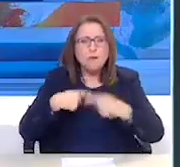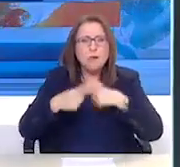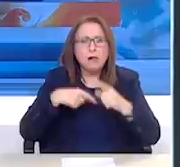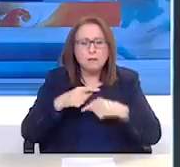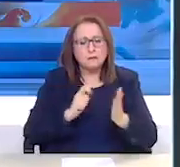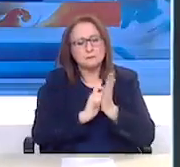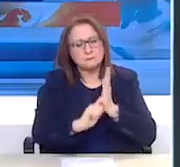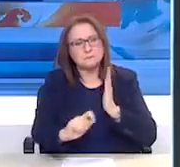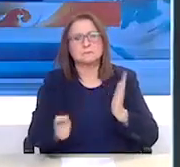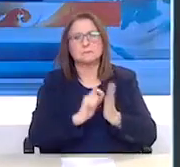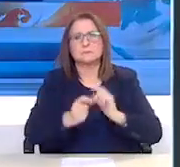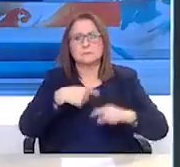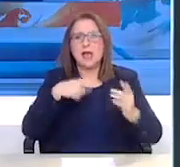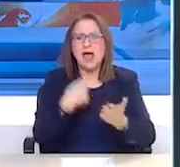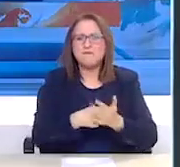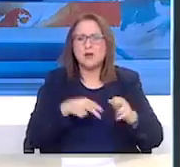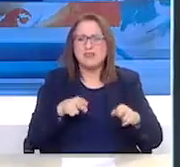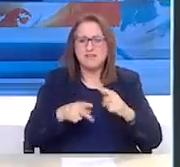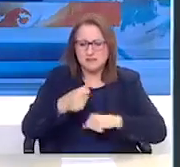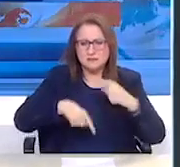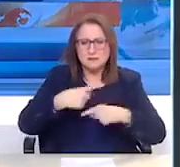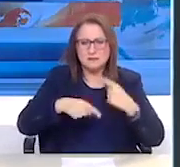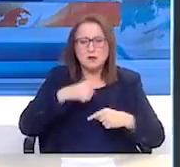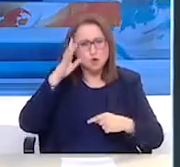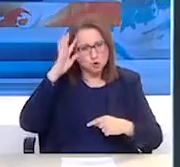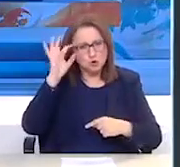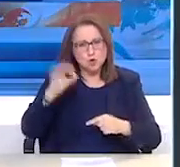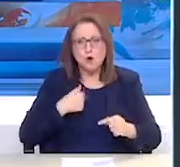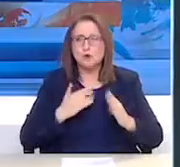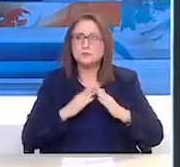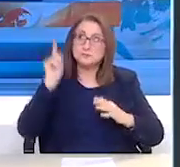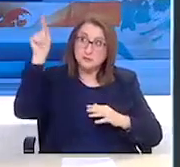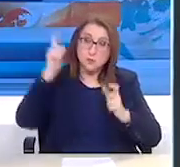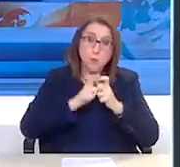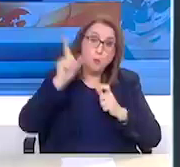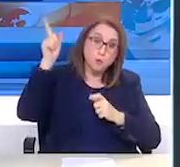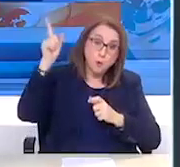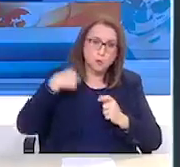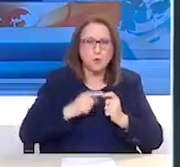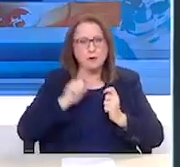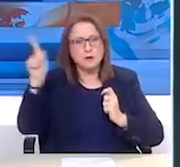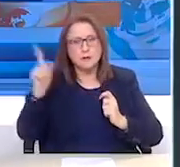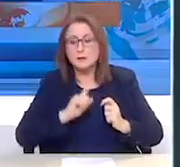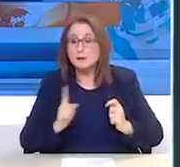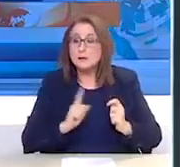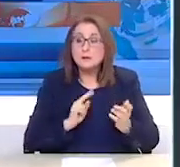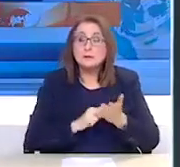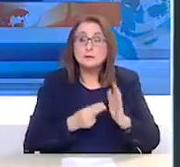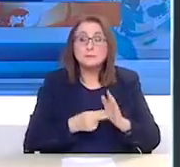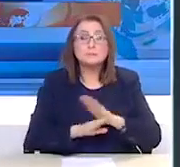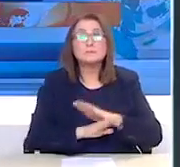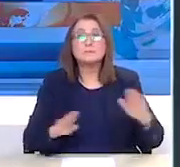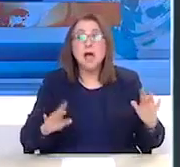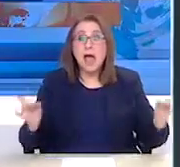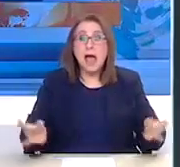της ΔΟΗ. Με νεότερη απόφαση θα οριστούν τα απαιτούμενα δικαιολογητικά που θα συνυποβάλλονται για την εξέταση αιτήματος αλλαγής διεύθυνσης κατοικίας και αυτό